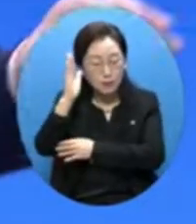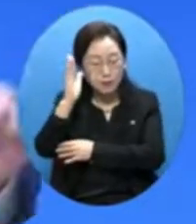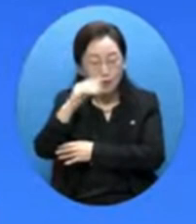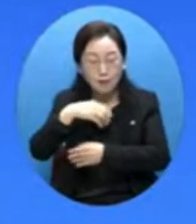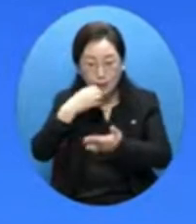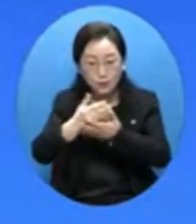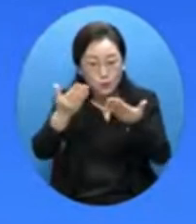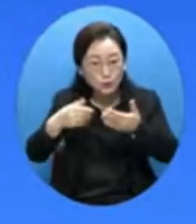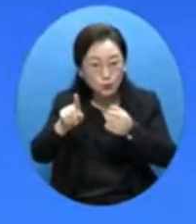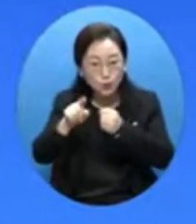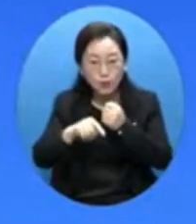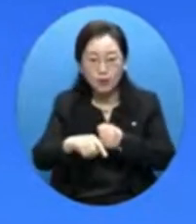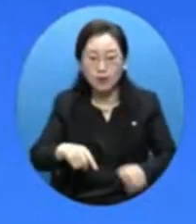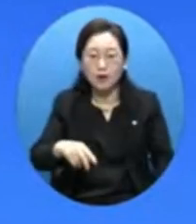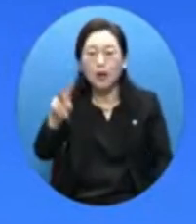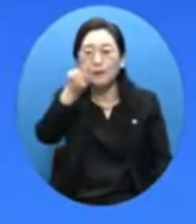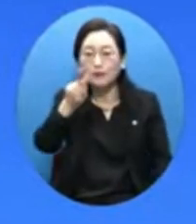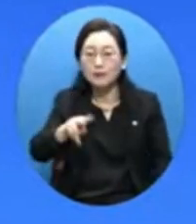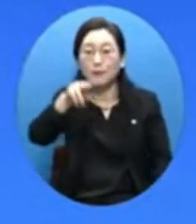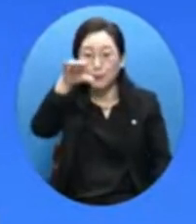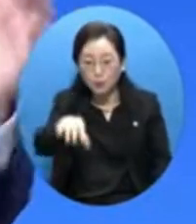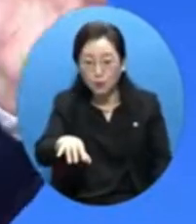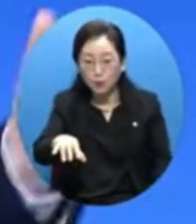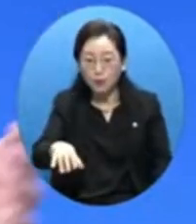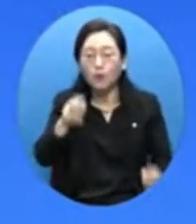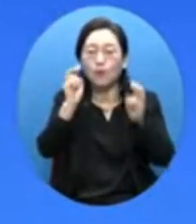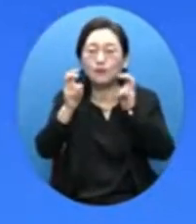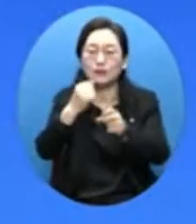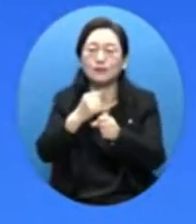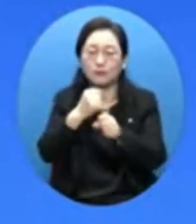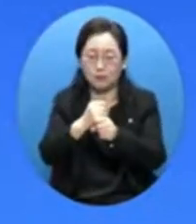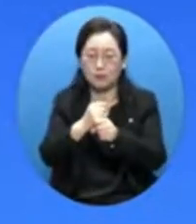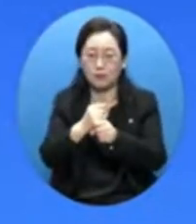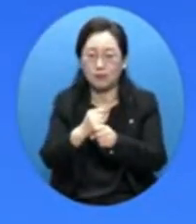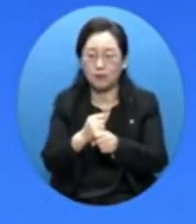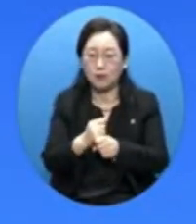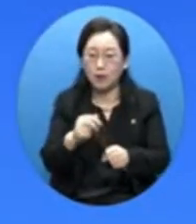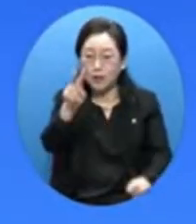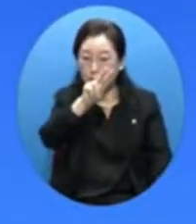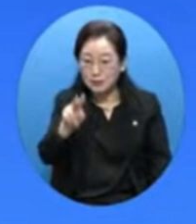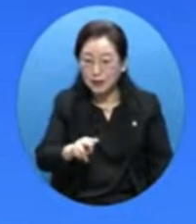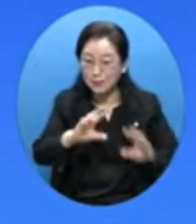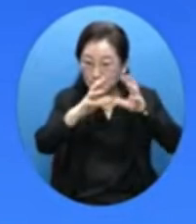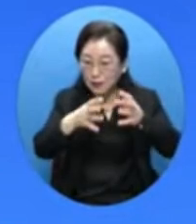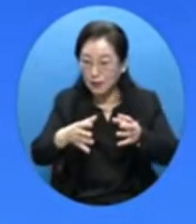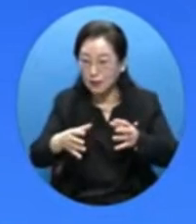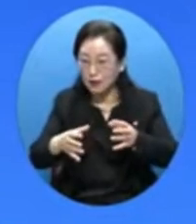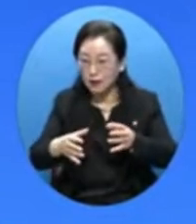거기에 공장을 만들었는데 공장 종업원이 일하는